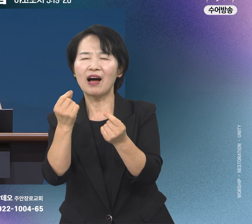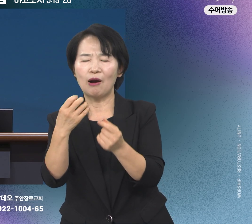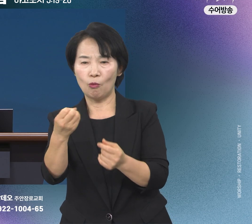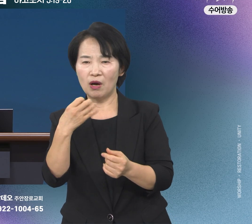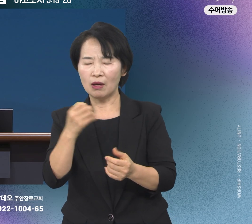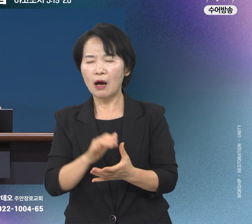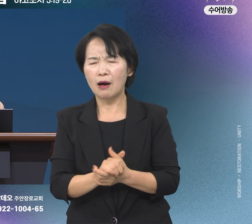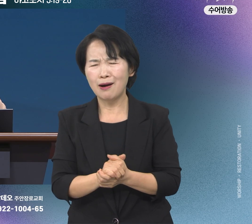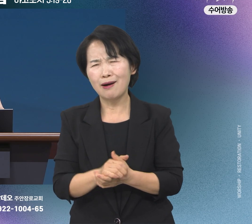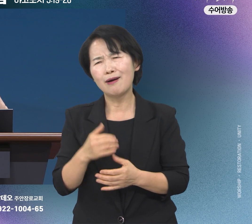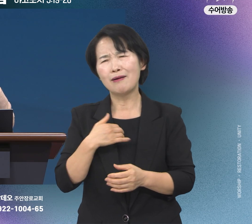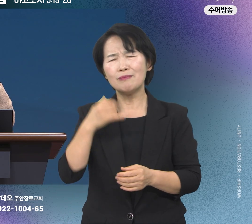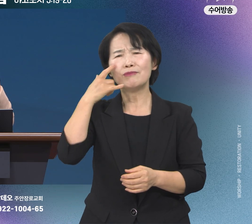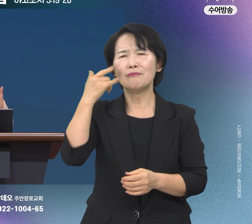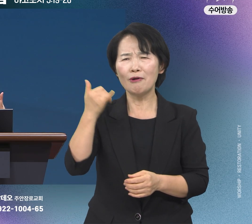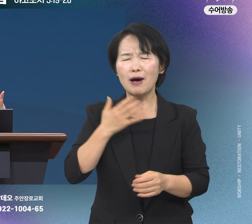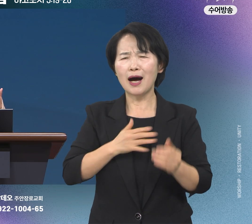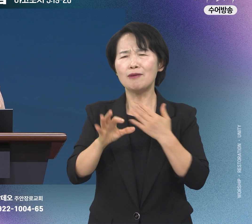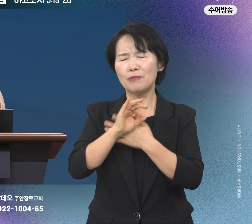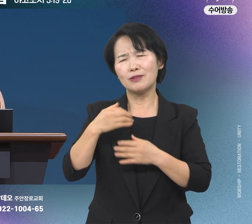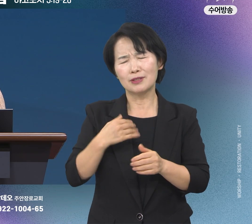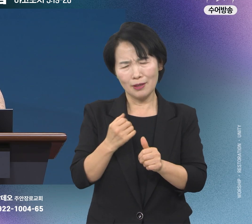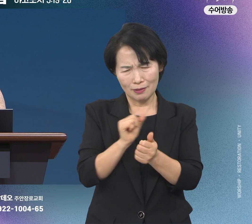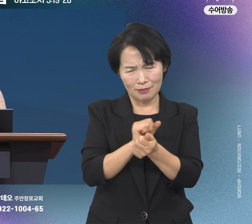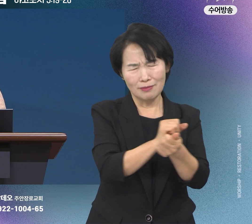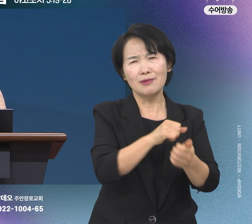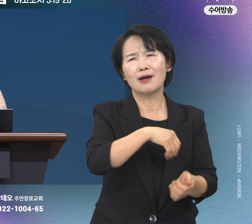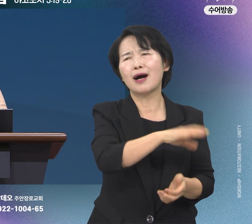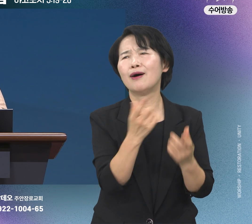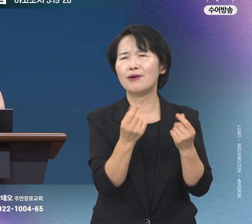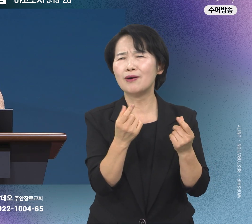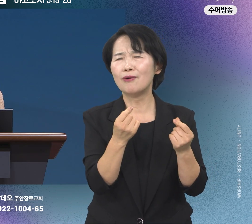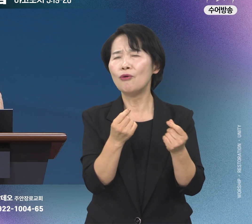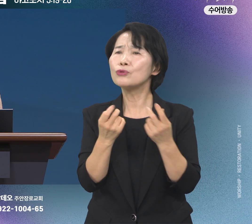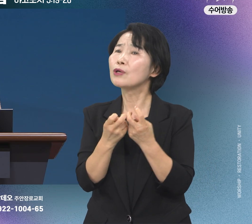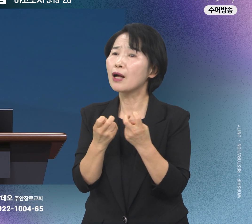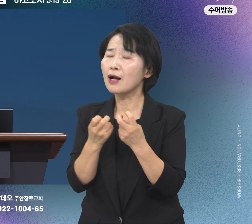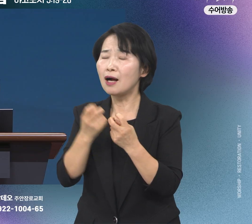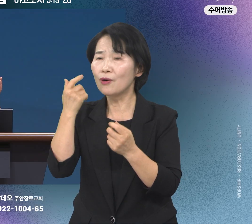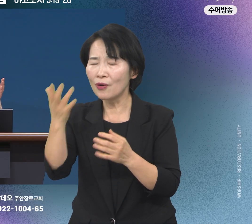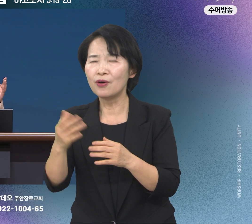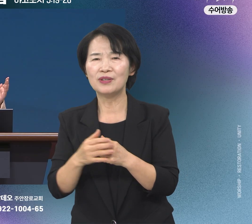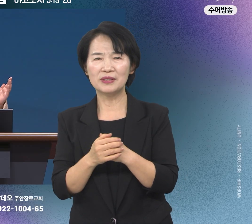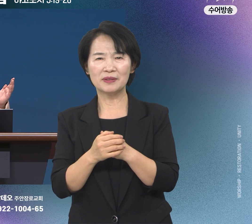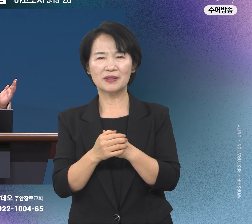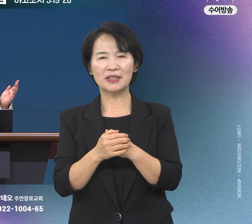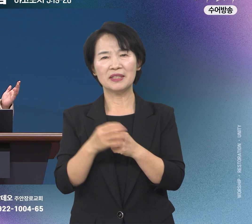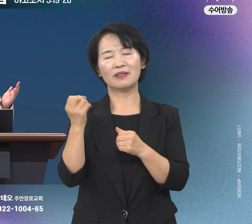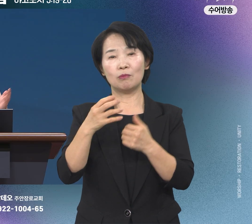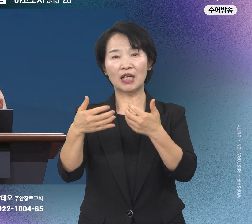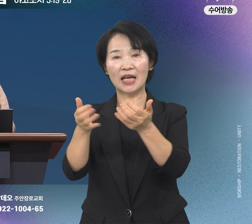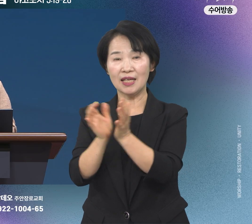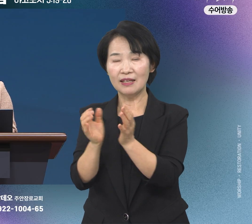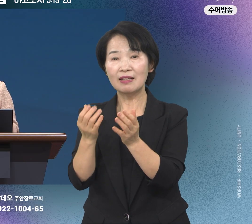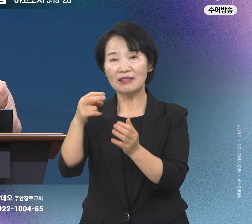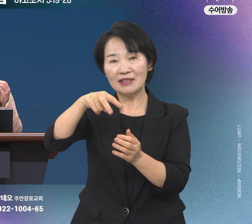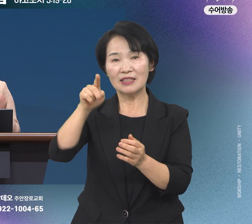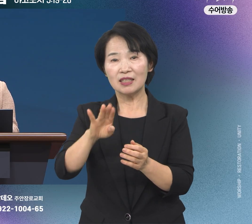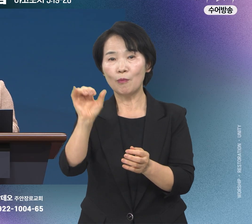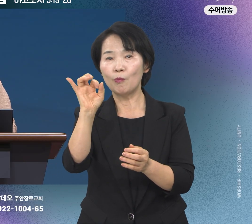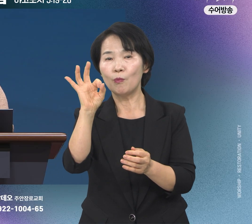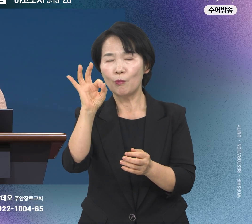제 부모님이 이단 상담소에 데려갈 수 있으니까 어떻게 하면 좋을지 의논을 하는데 섭외부에서 이렇게 이야기를